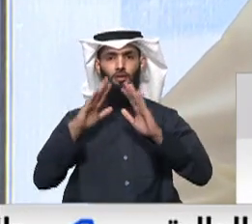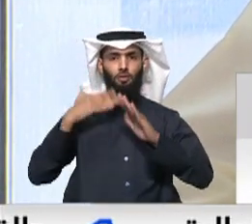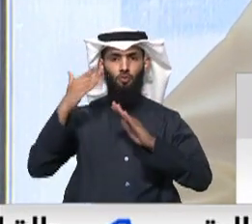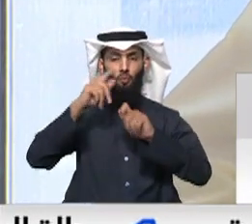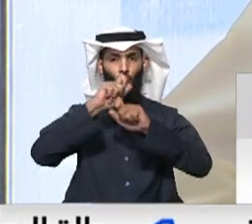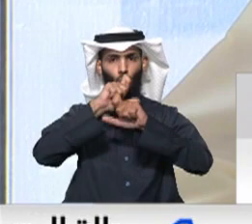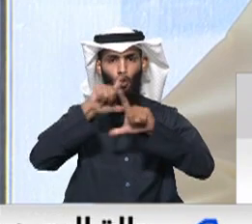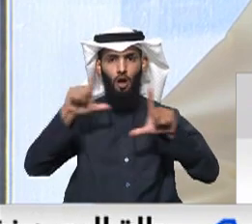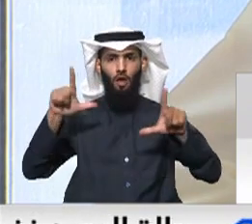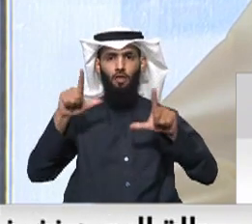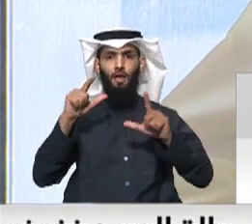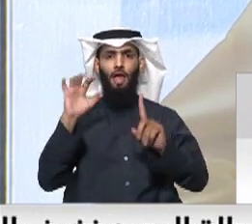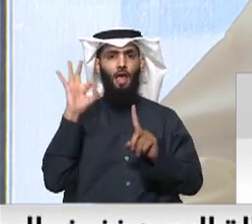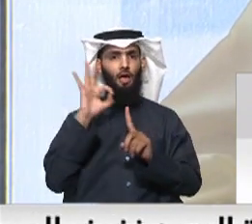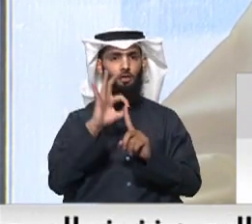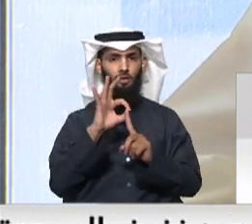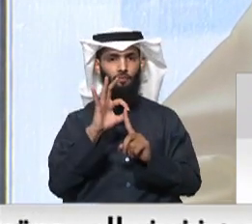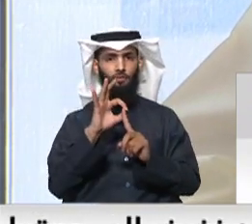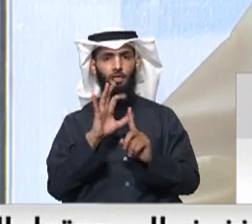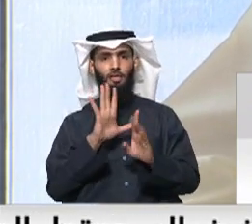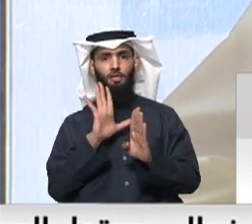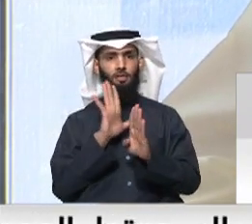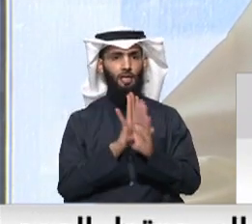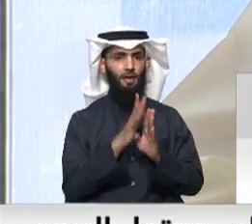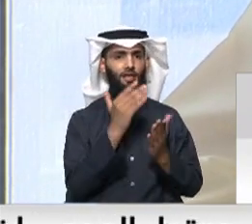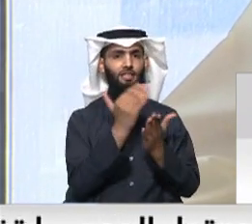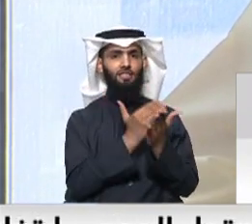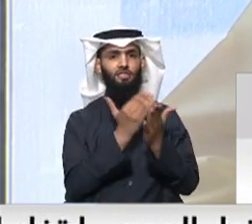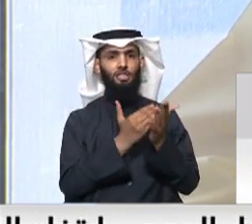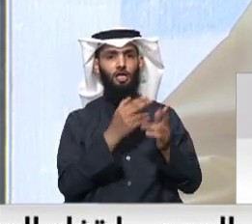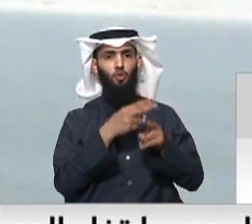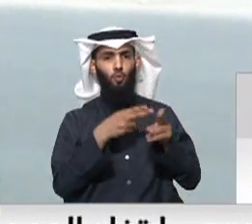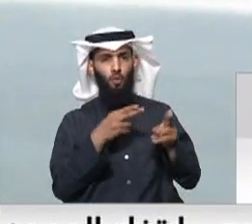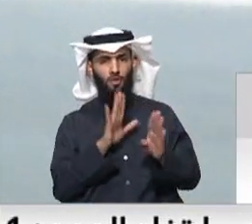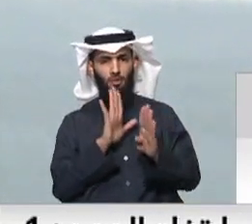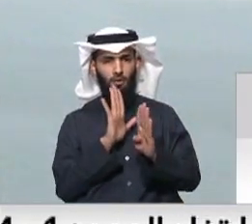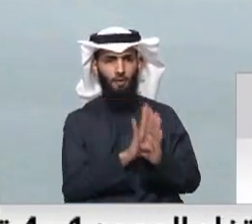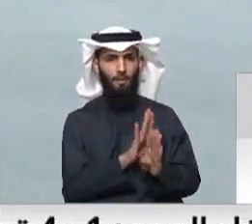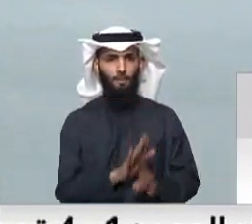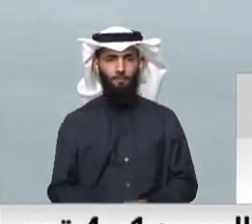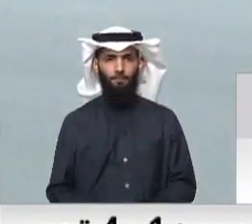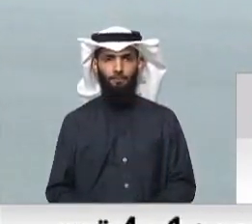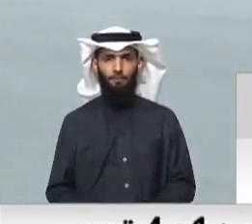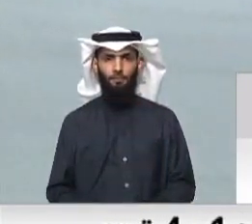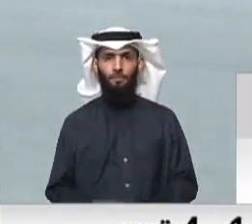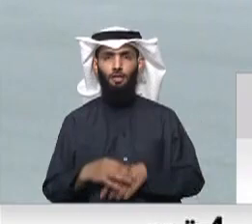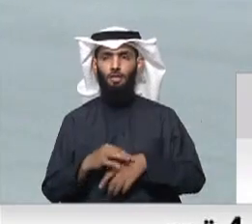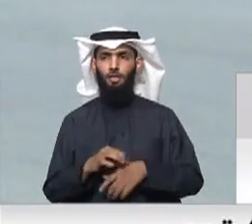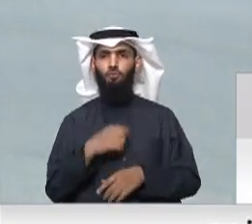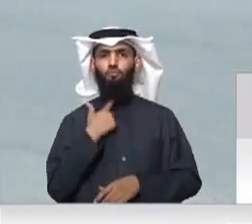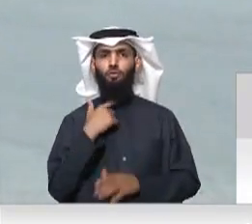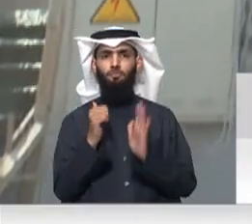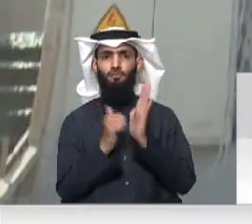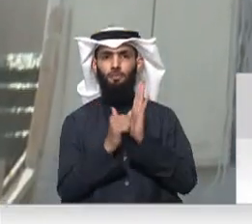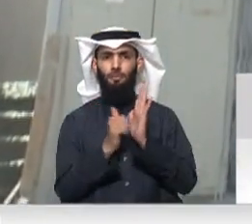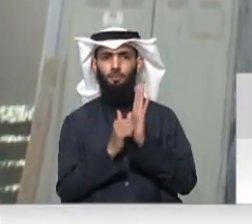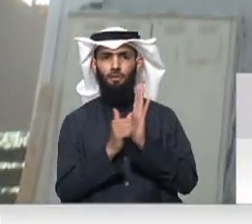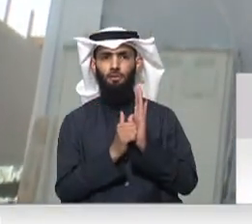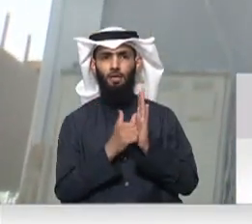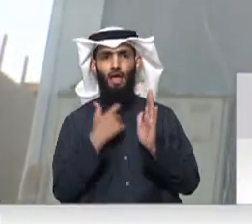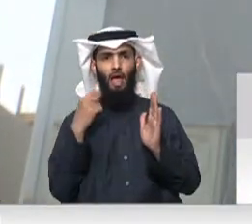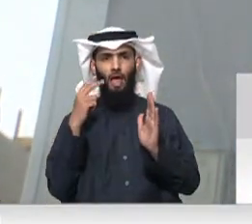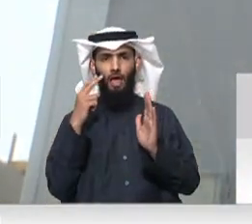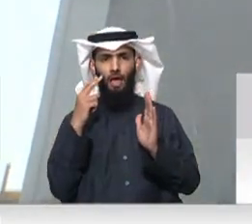لدعم الاقتصاد المحلي وتحقيق التنمية الاقتصادية. الطلب في القطاع السكني لا يزال أعلى من